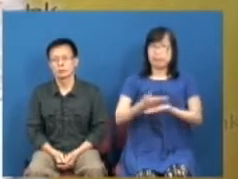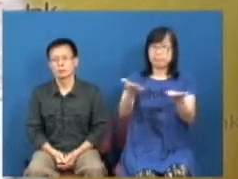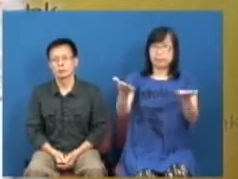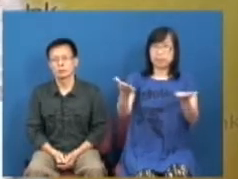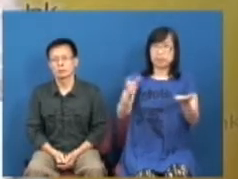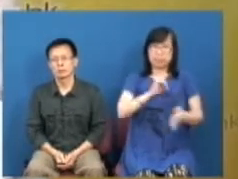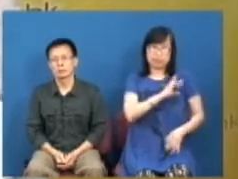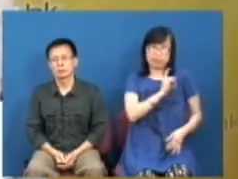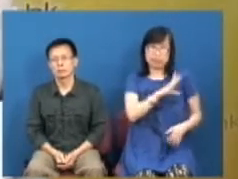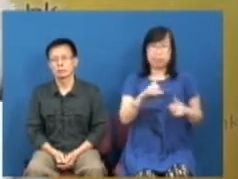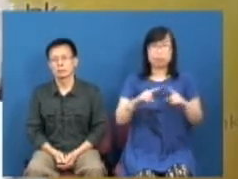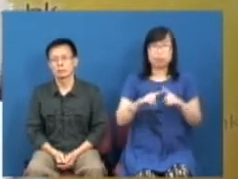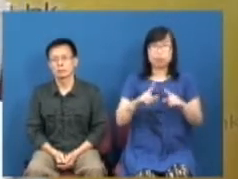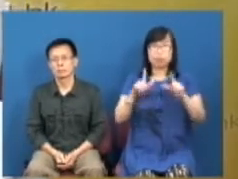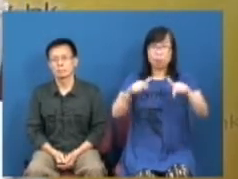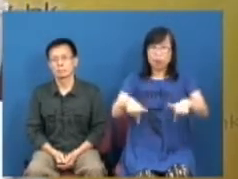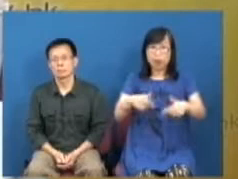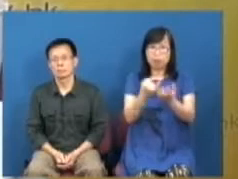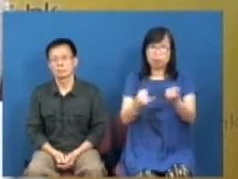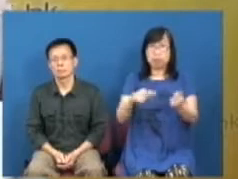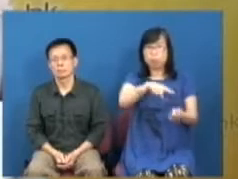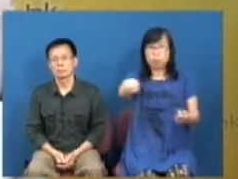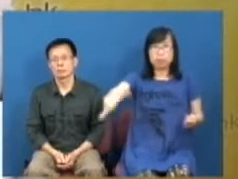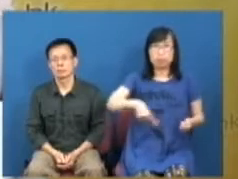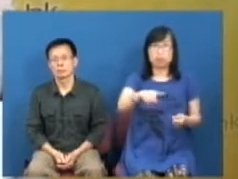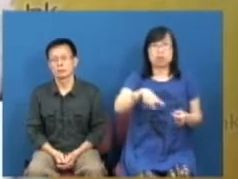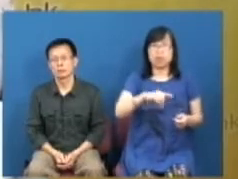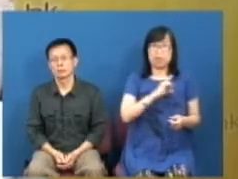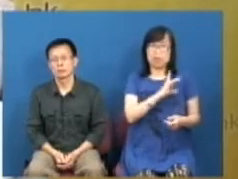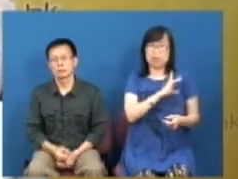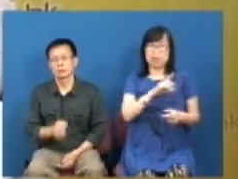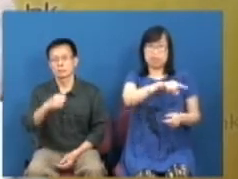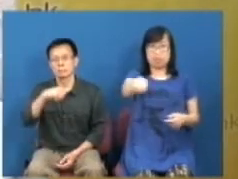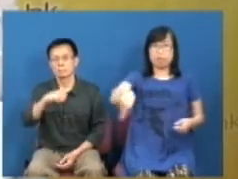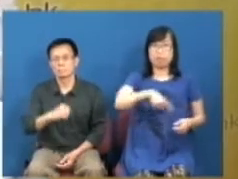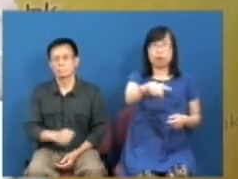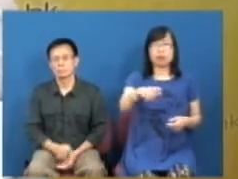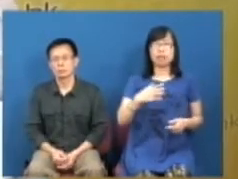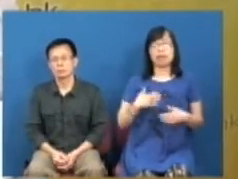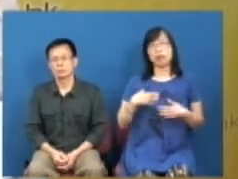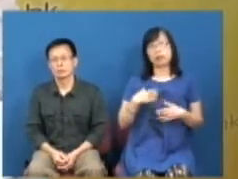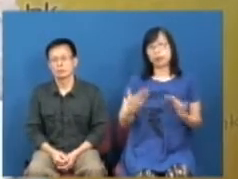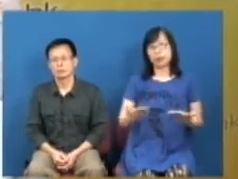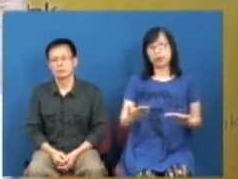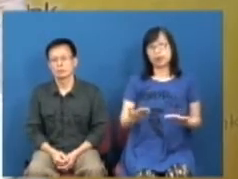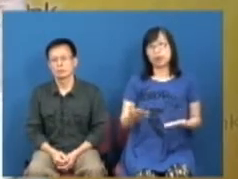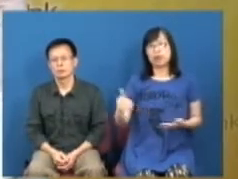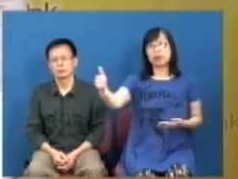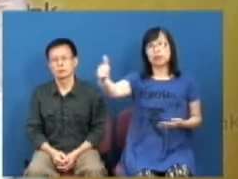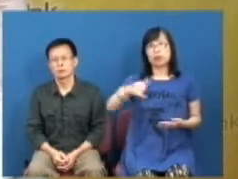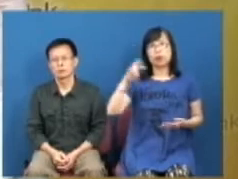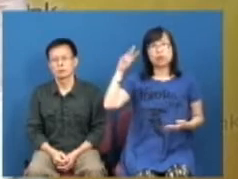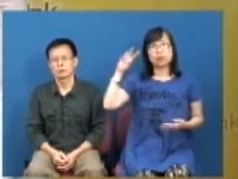咁樣去，因為事實上南生圍係好大量係都係私人土地擁有，咁如果係咧，我寧願咧佢過嚟我哋將